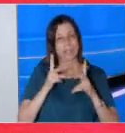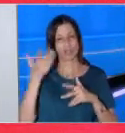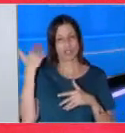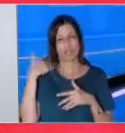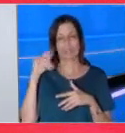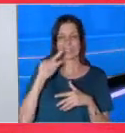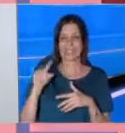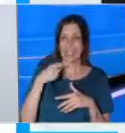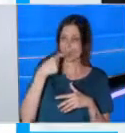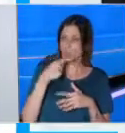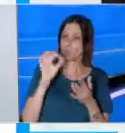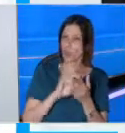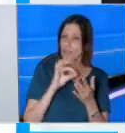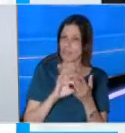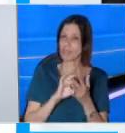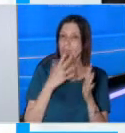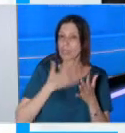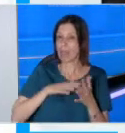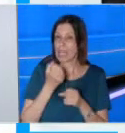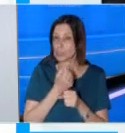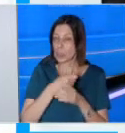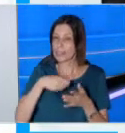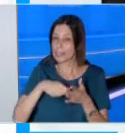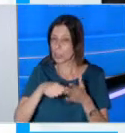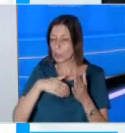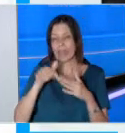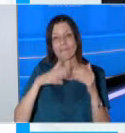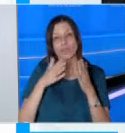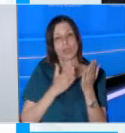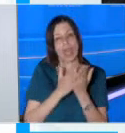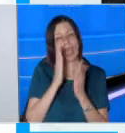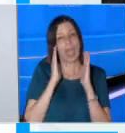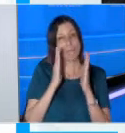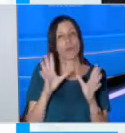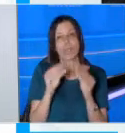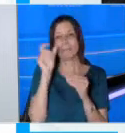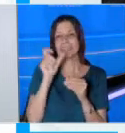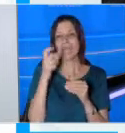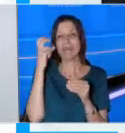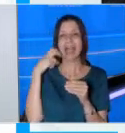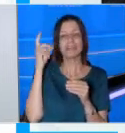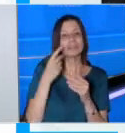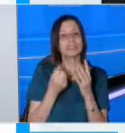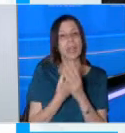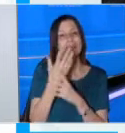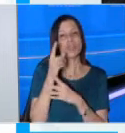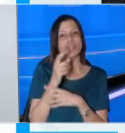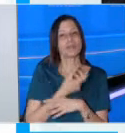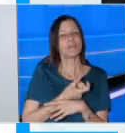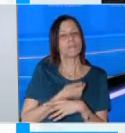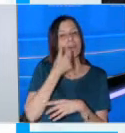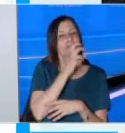זהבה גלאון, שכותבת כך, אם רוצים לעשות תיקון ולבנות אמון עם האזרחים הערבים, צריך למנות מפכ"ל